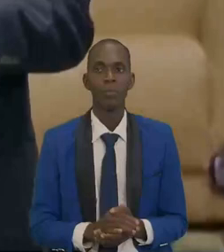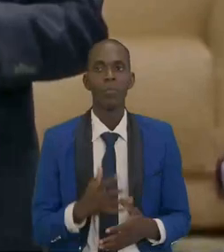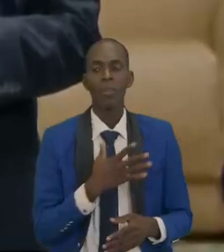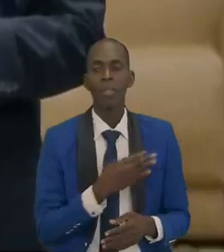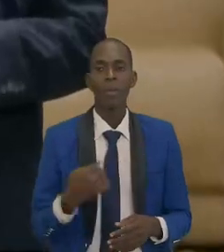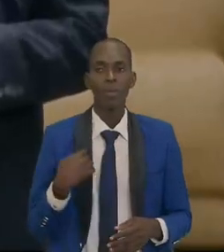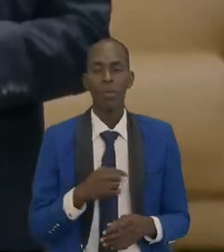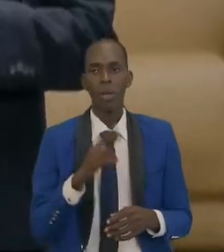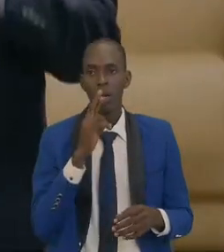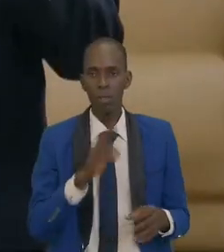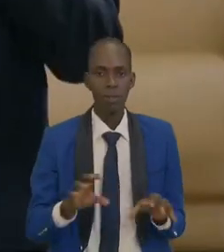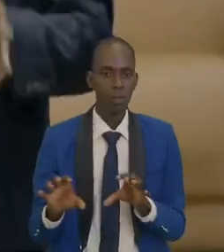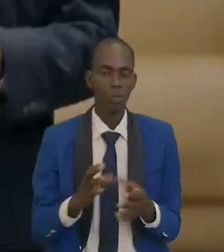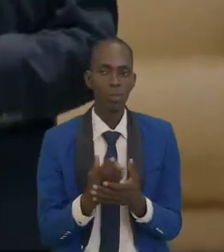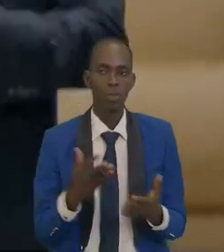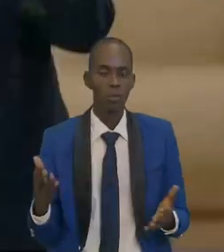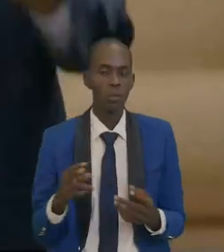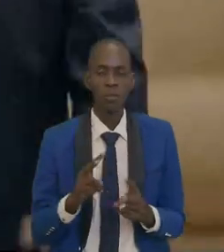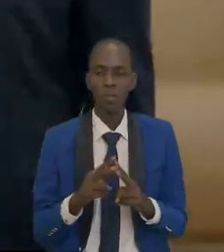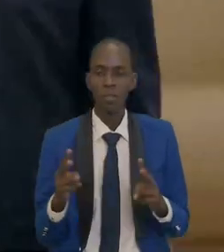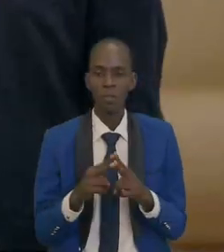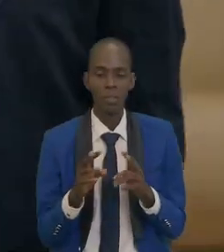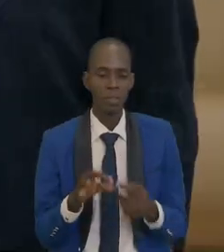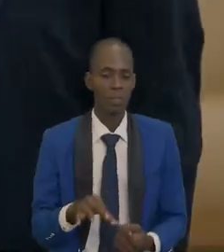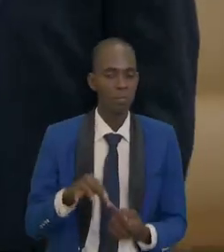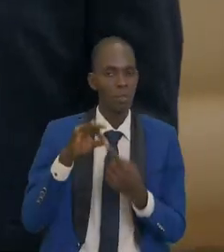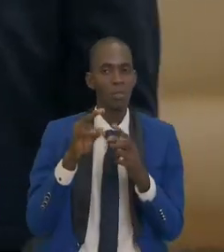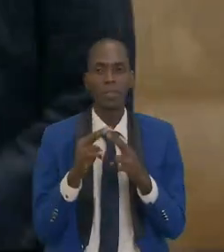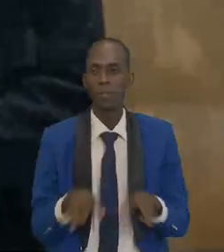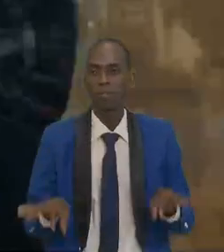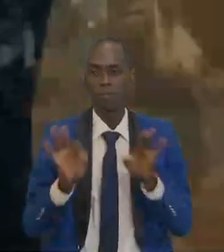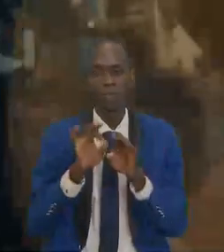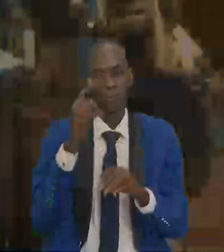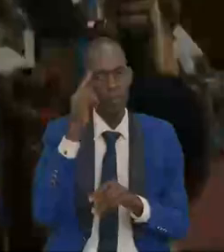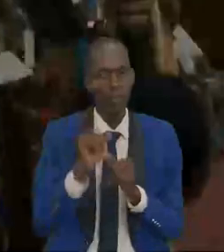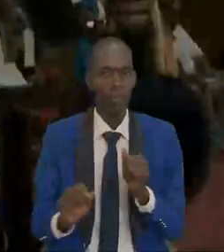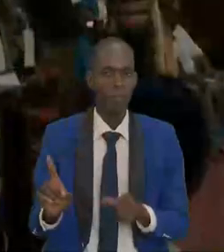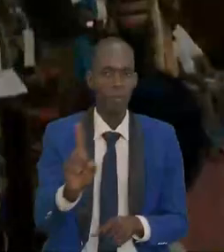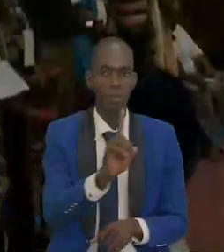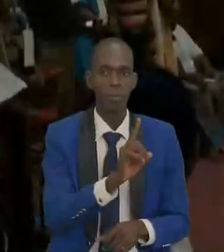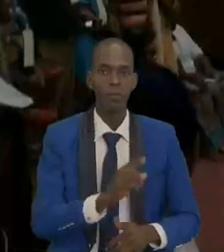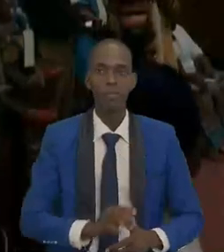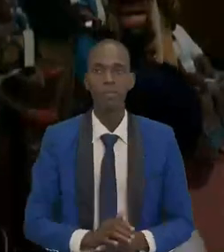Et nous voulons traiter d'un sujet très important pour chacun de nous.